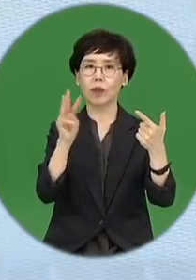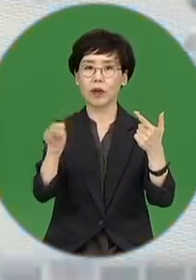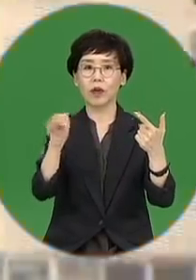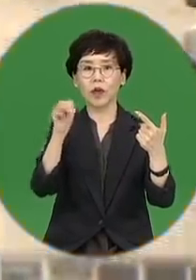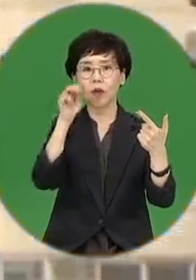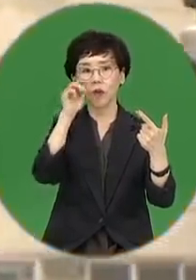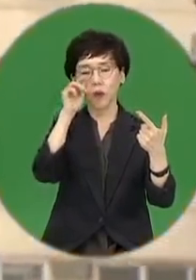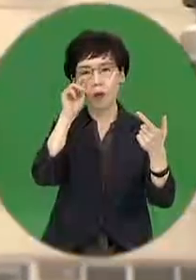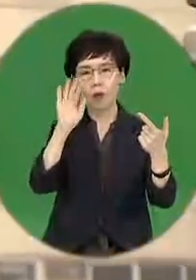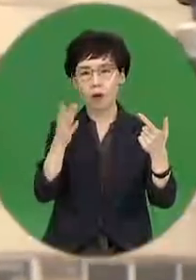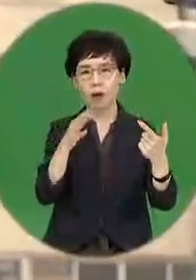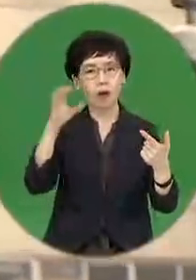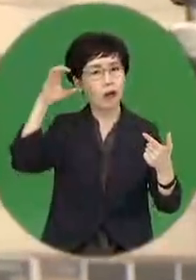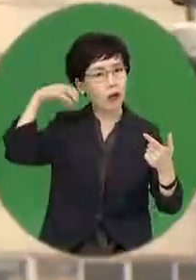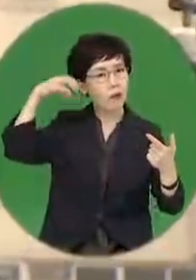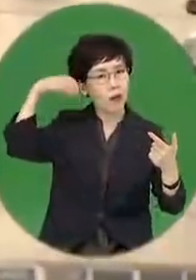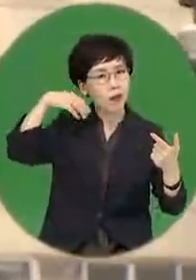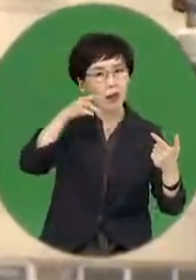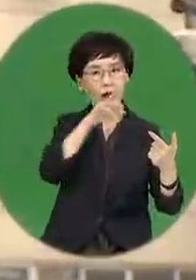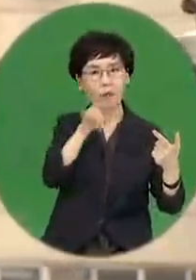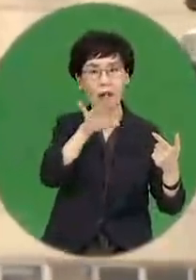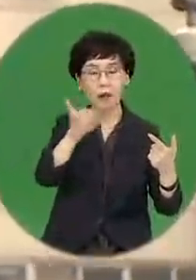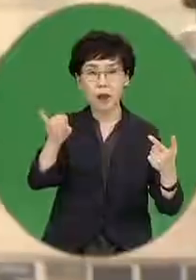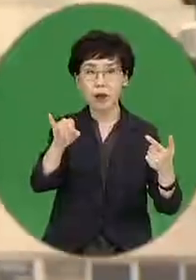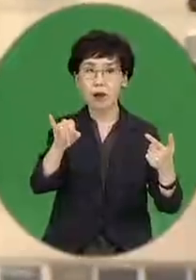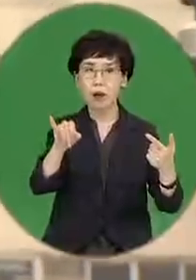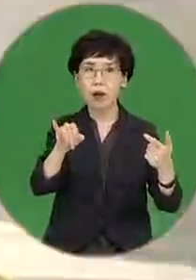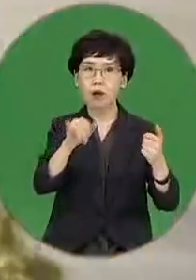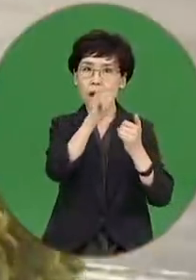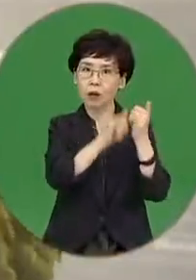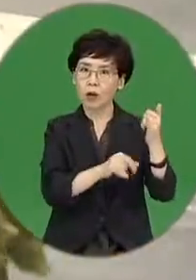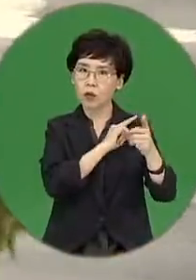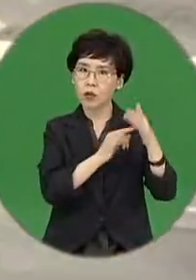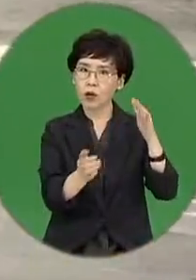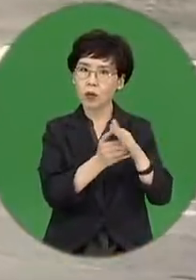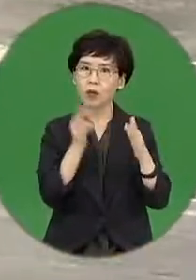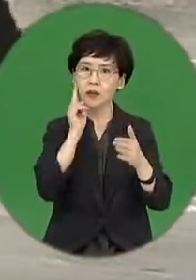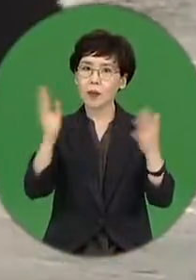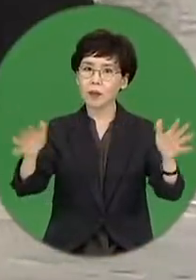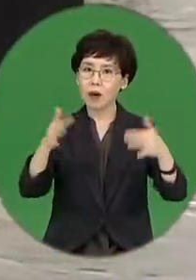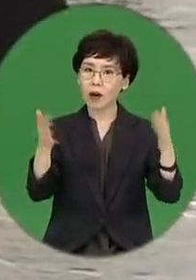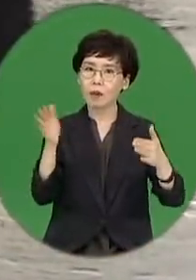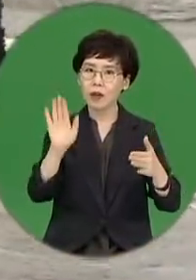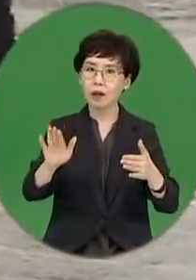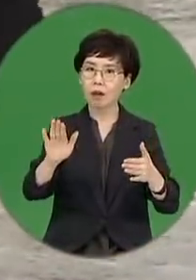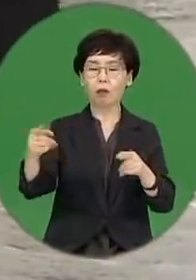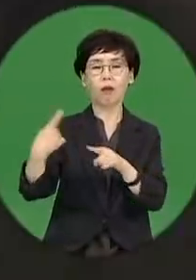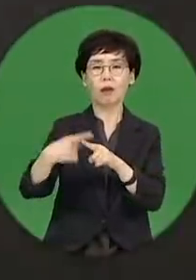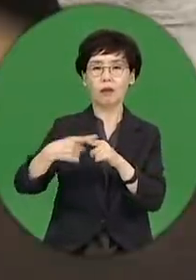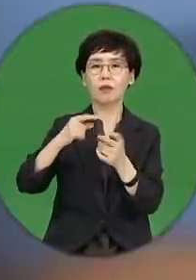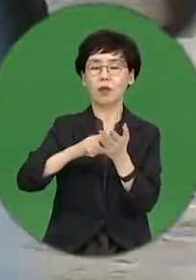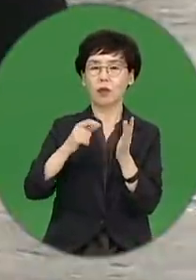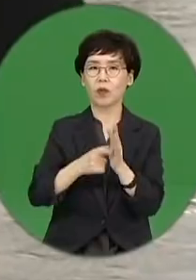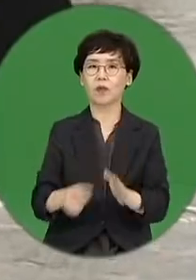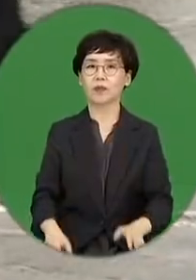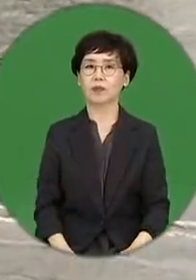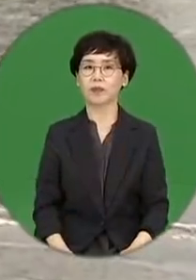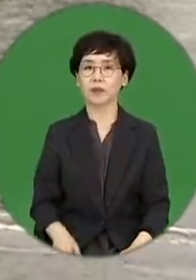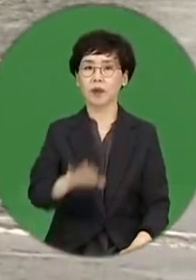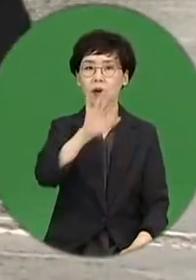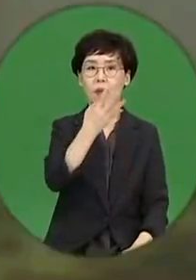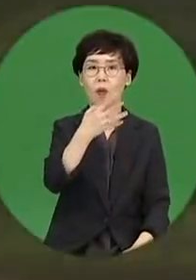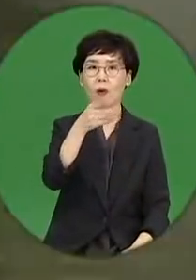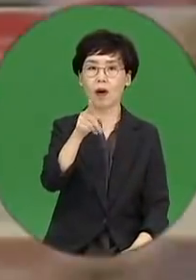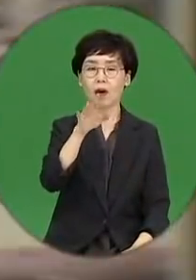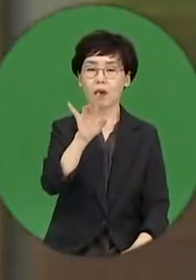216km까지거든요. 아. 매미가 이제 기록한 기상관측사상 가장 강한 바람인데 이 정도까지도 지금 예측이 되고 있습니다.